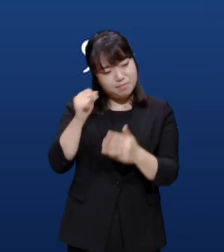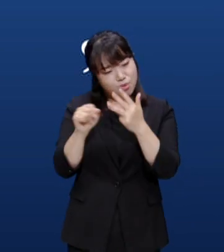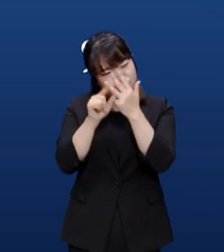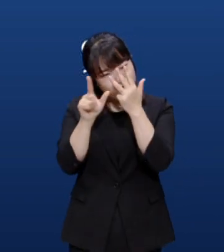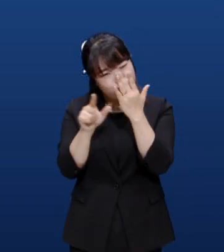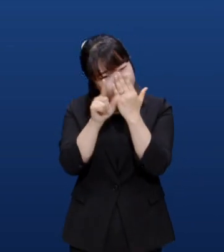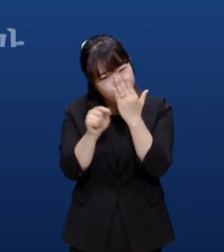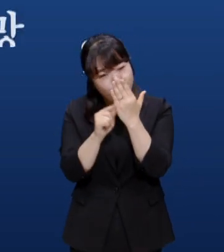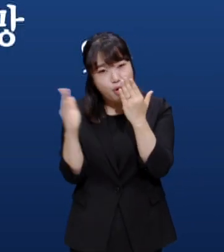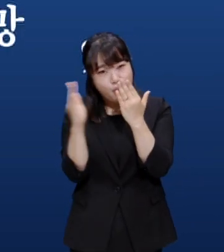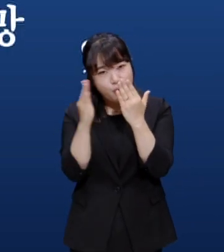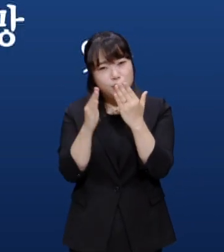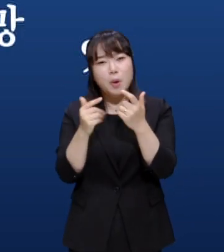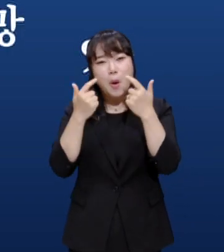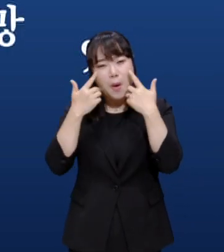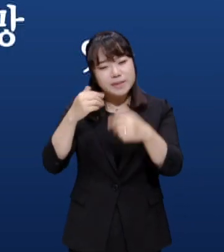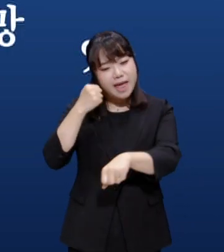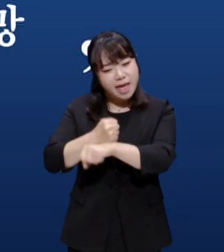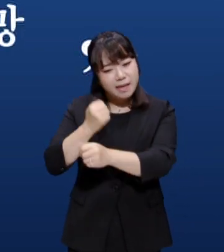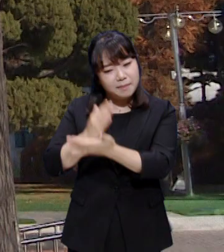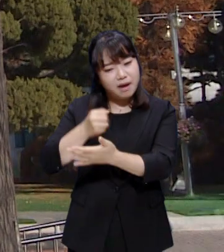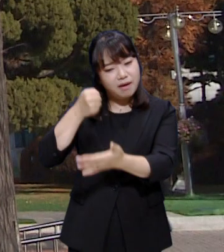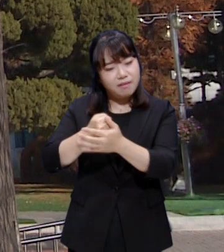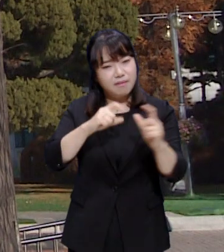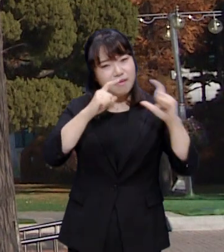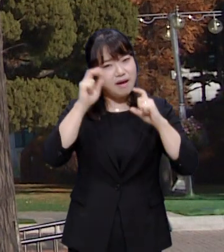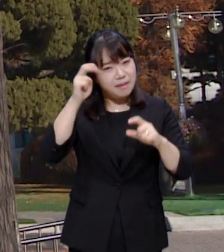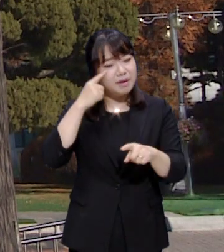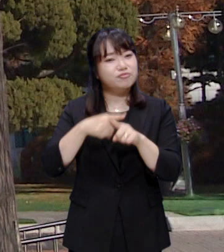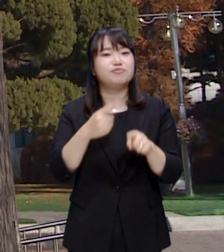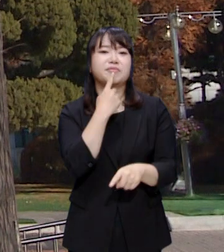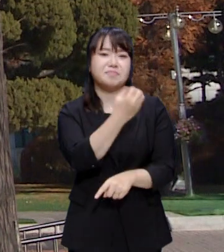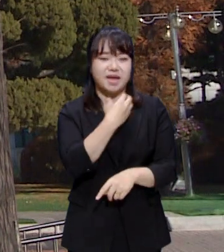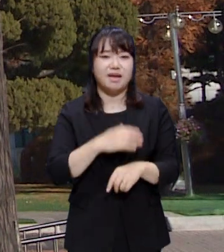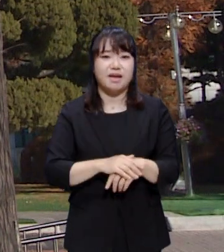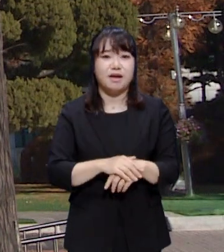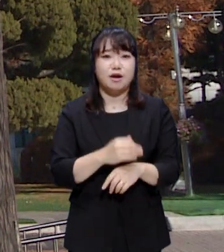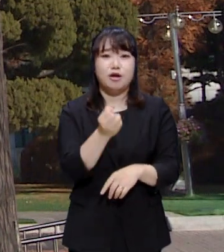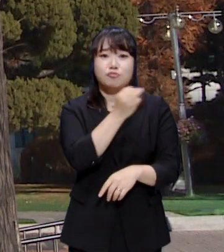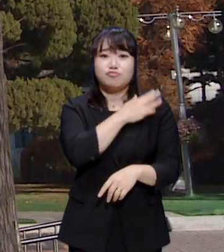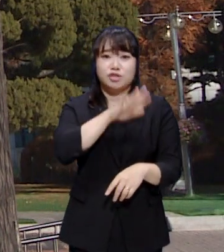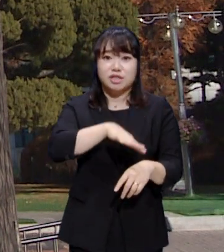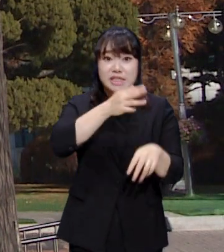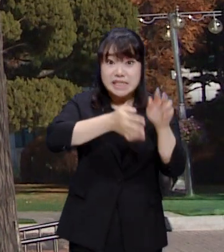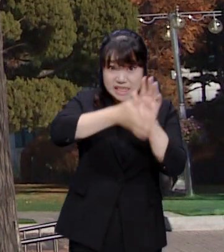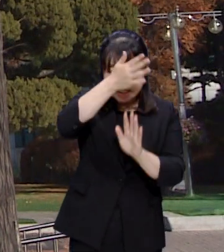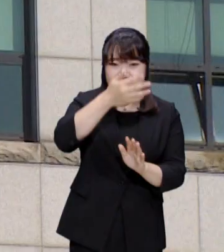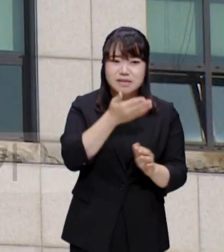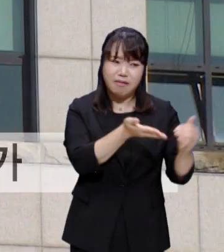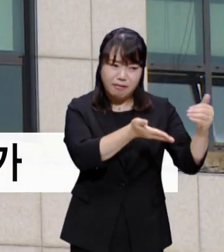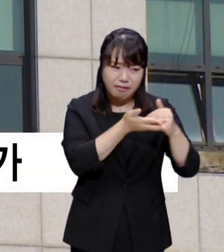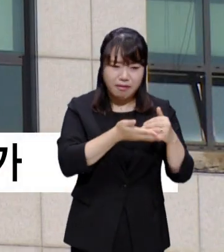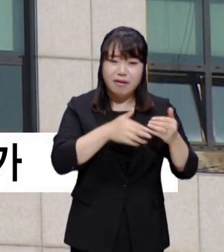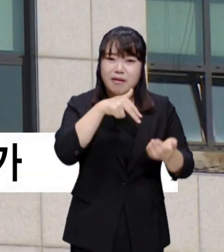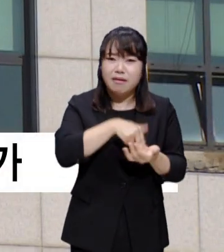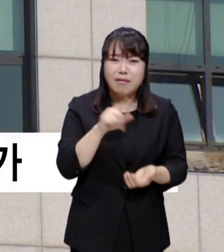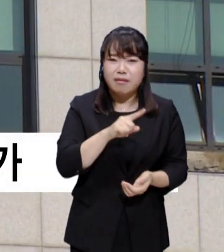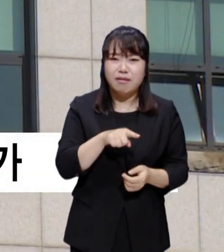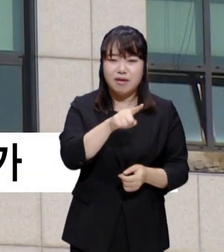광역화 여부를 확정할 거라고 밝혔습니다. 부천시 역시 자원순환센터를 증설해야 하는